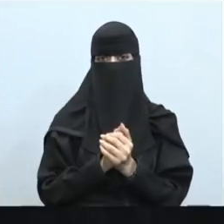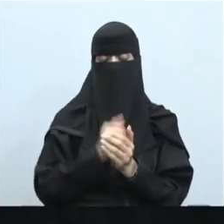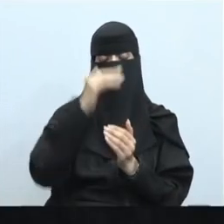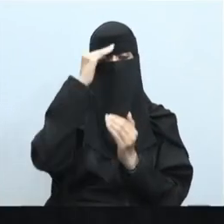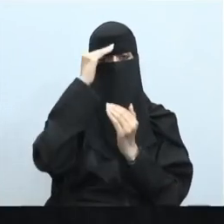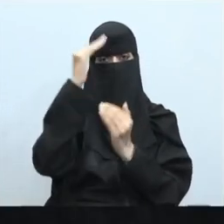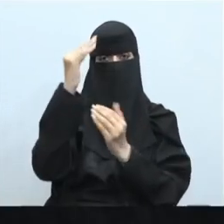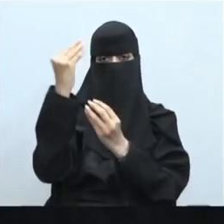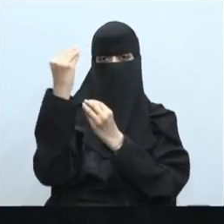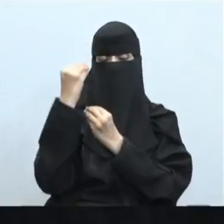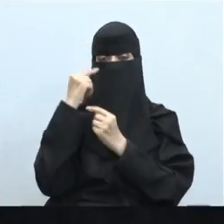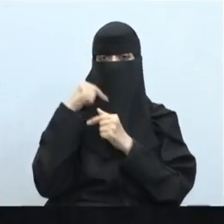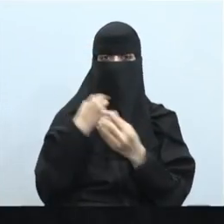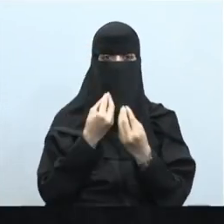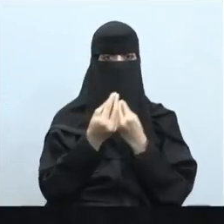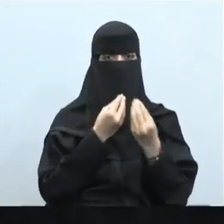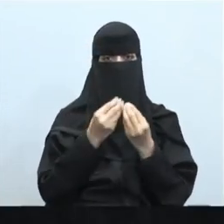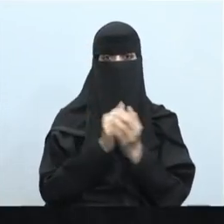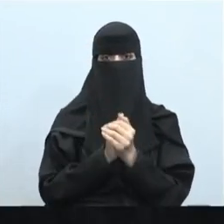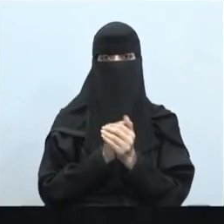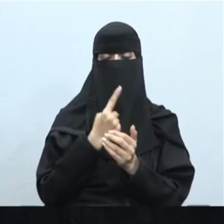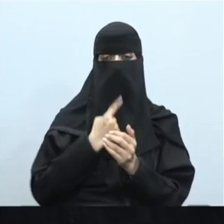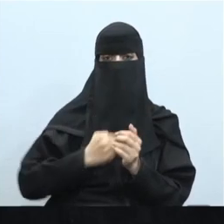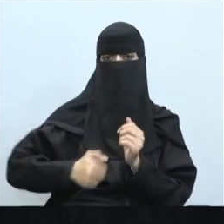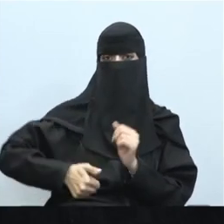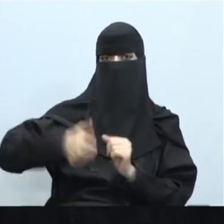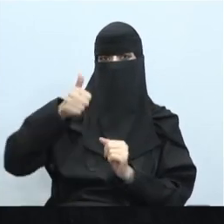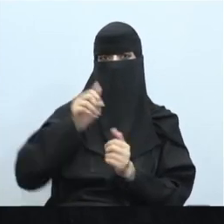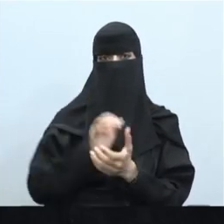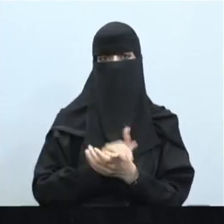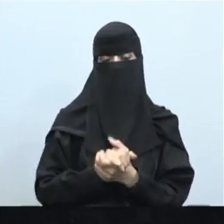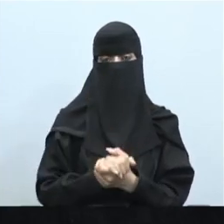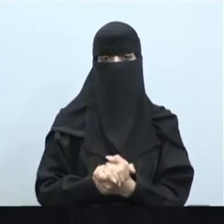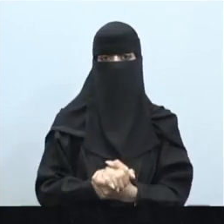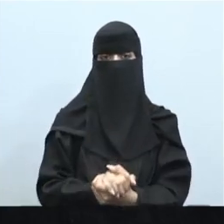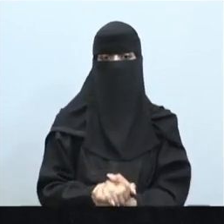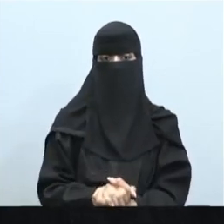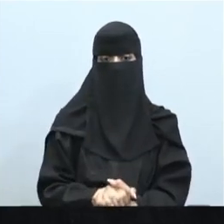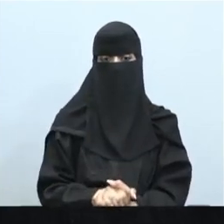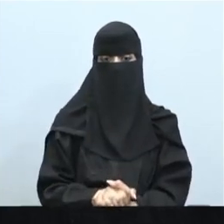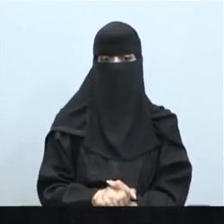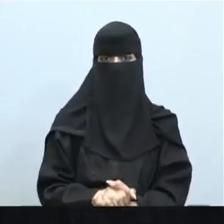شاكرا ومقرا لكم تفاعلكم مع تمنياتي لكم بالتوفيق والنجاح